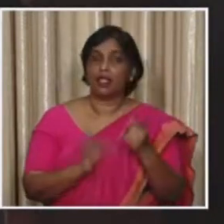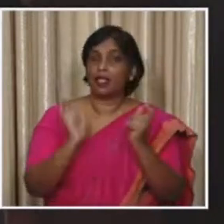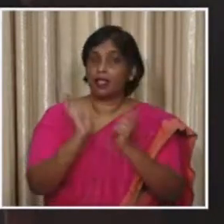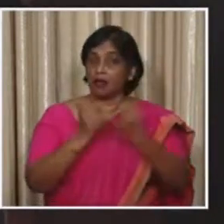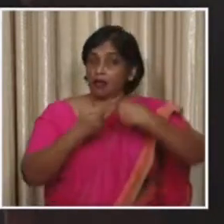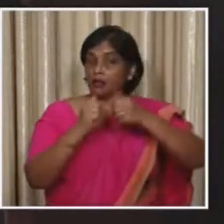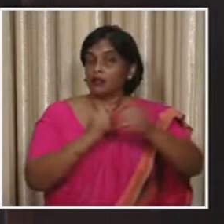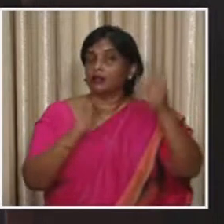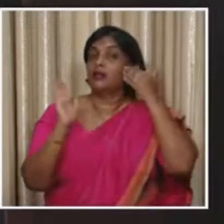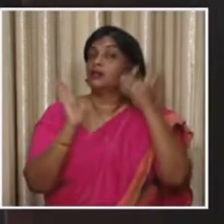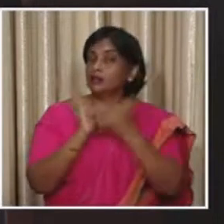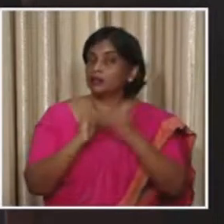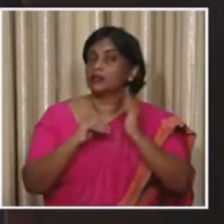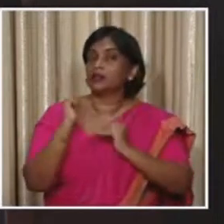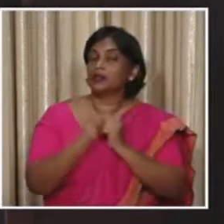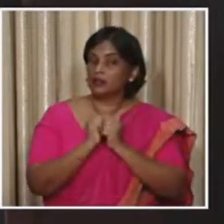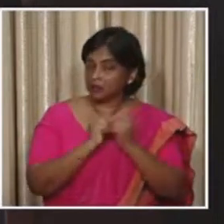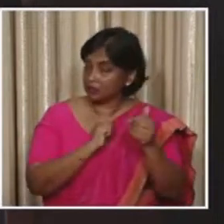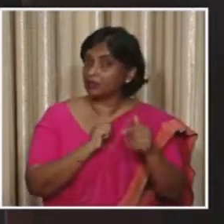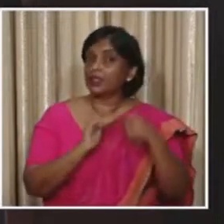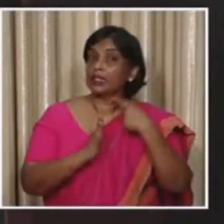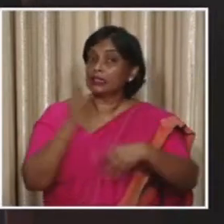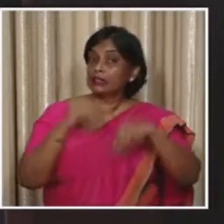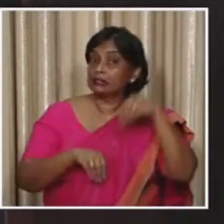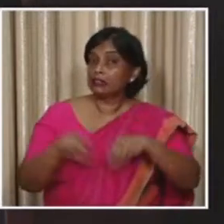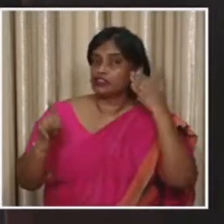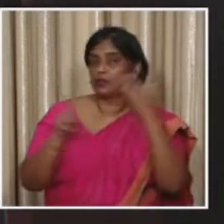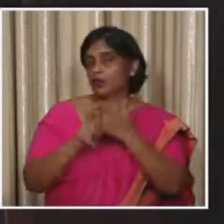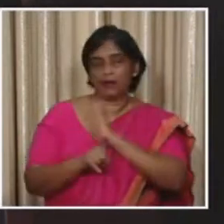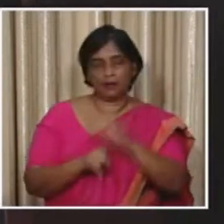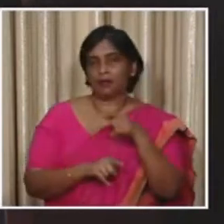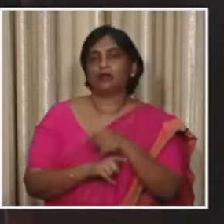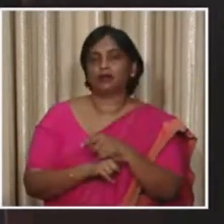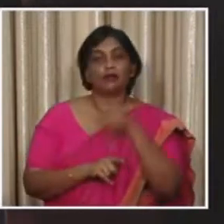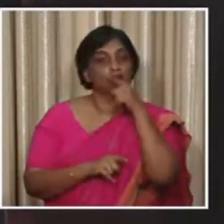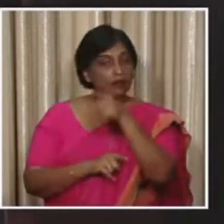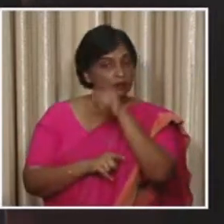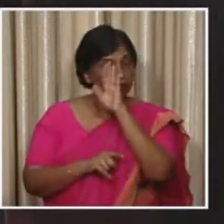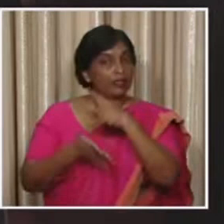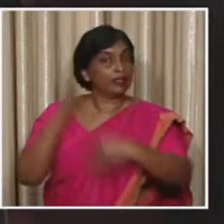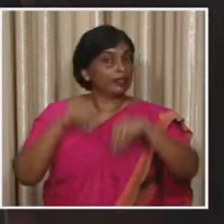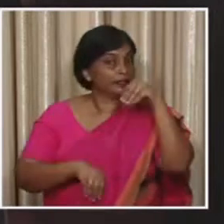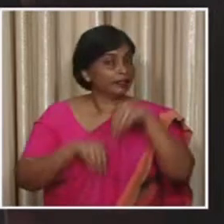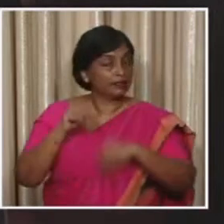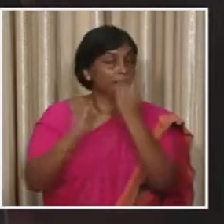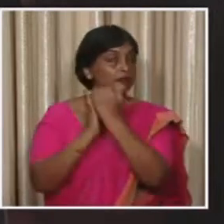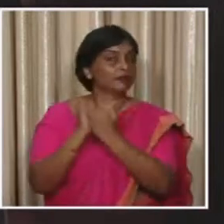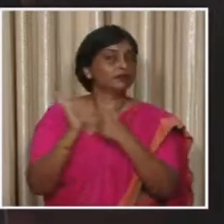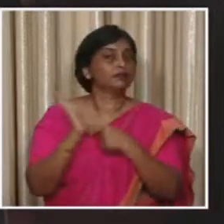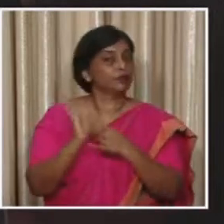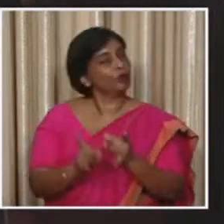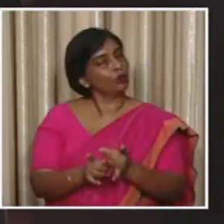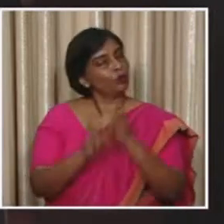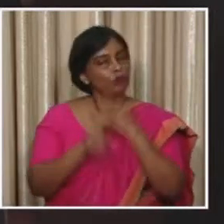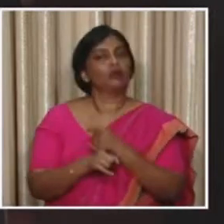ණය ප්‍රතිව්‍යුහගත කිරීමේ ක්‍රියාවලිය දේශපාලනීකරණය කරන්නට එපා. ඔබතුමාගේ දේශපාලන න්‍යාය පත්‍රය